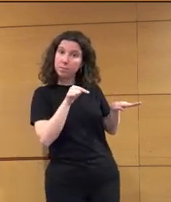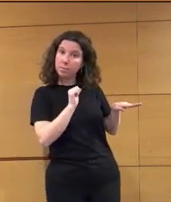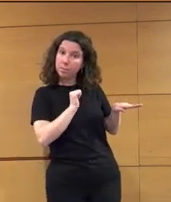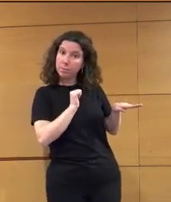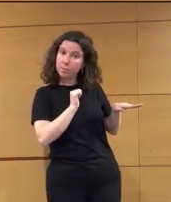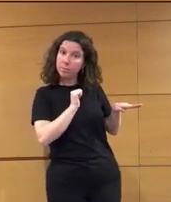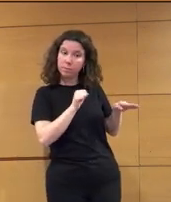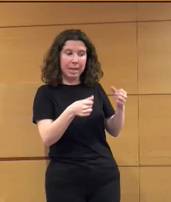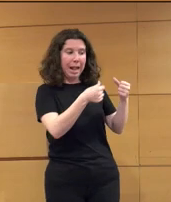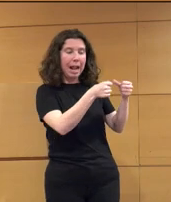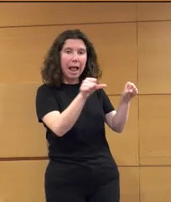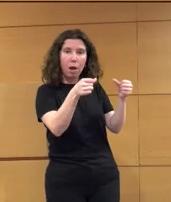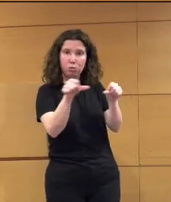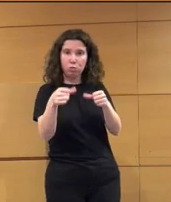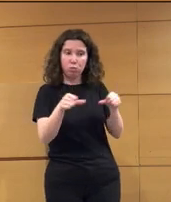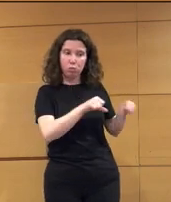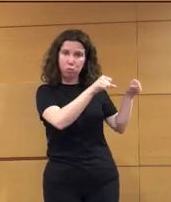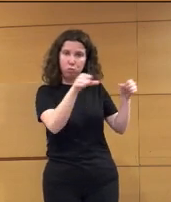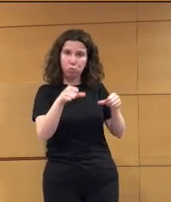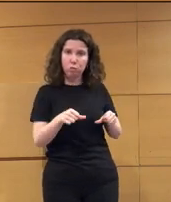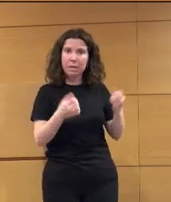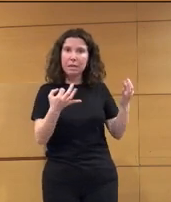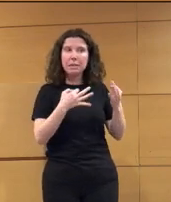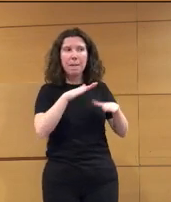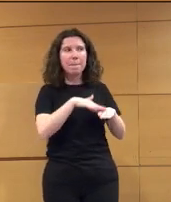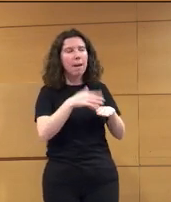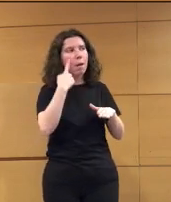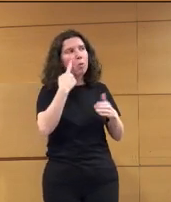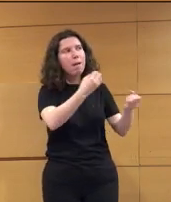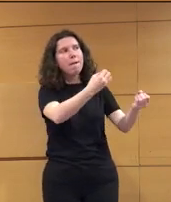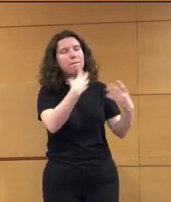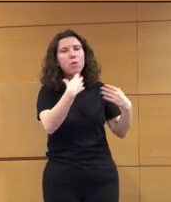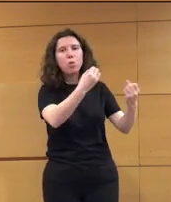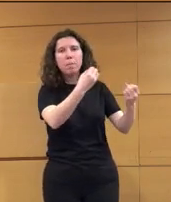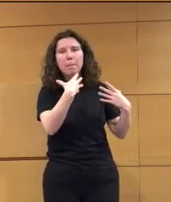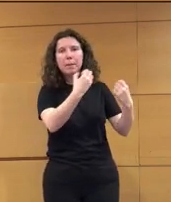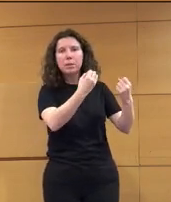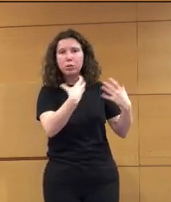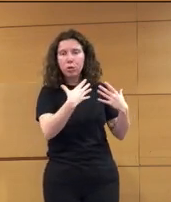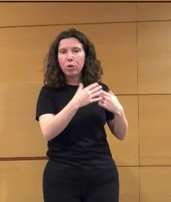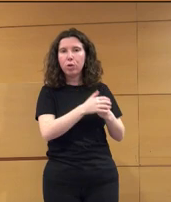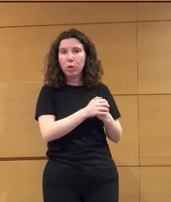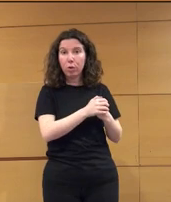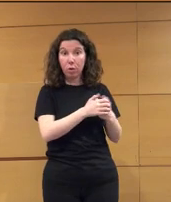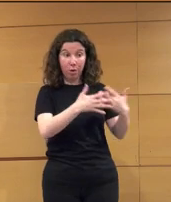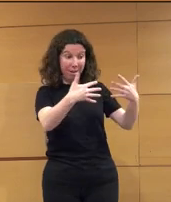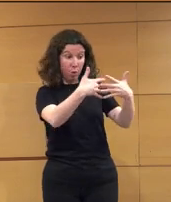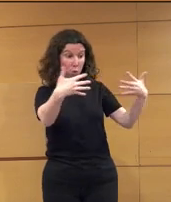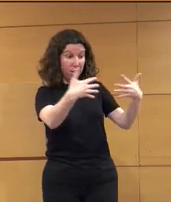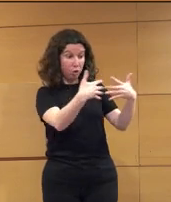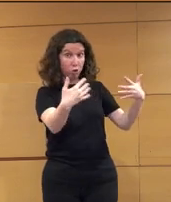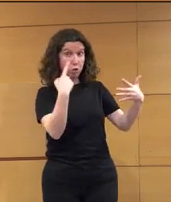de crowdsourcing per obtenir informació sobre quines paraules d'aquestes oracions